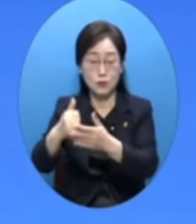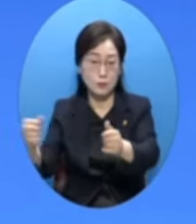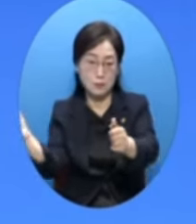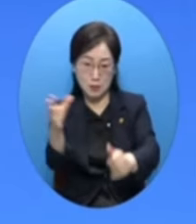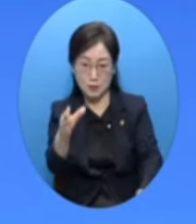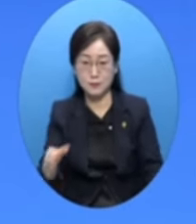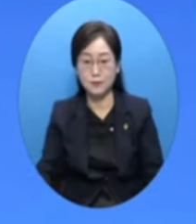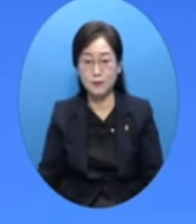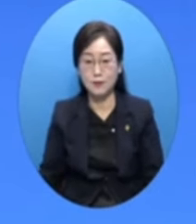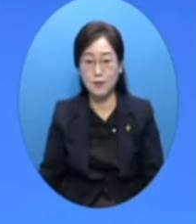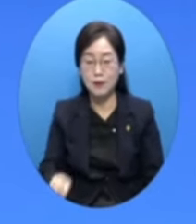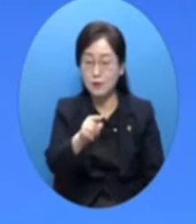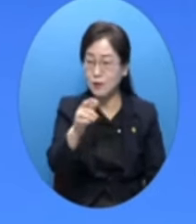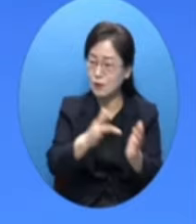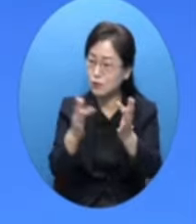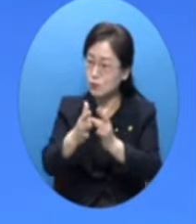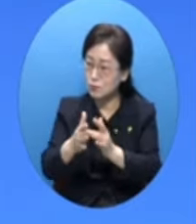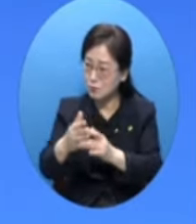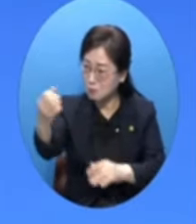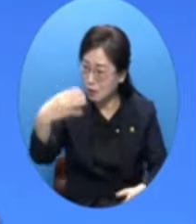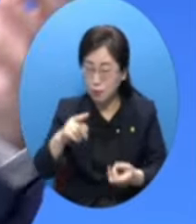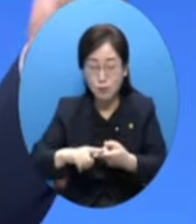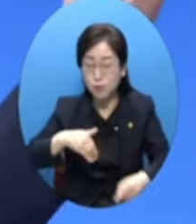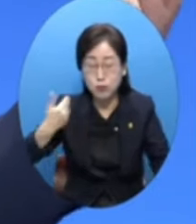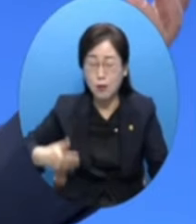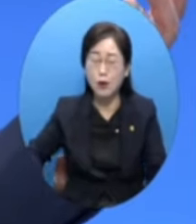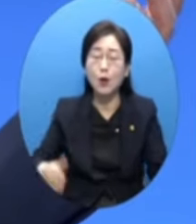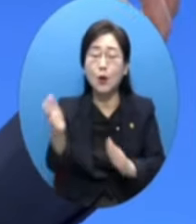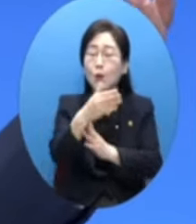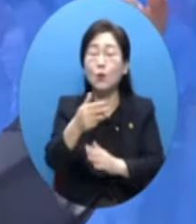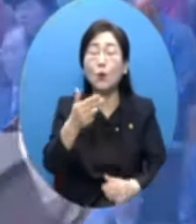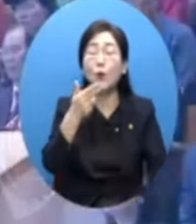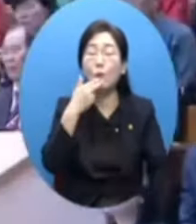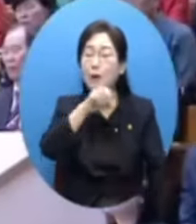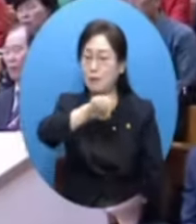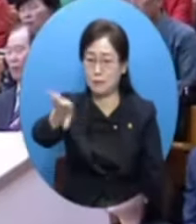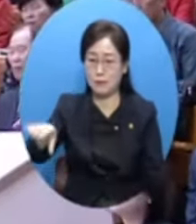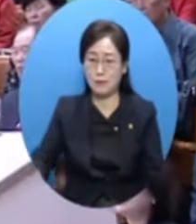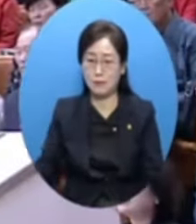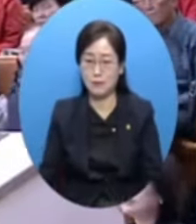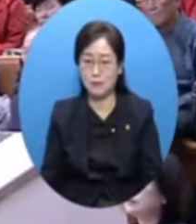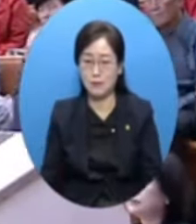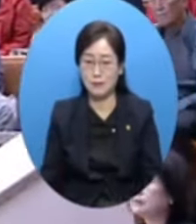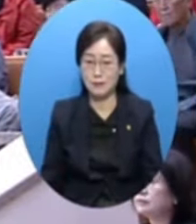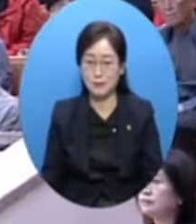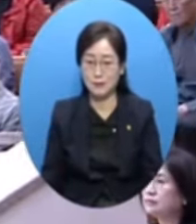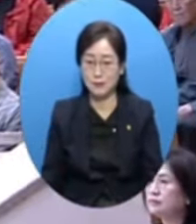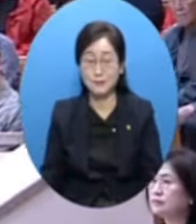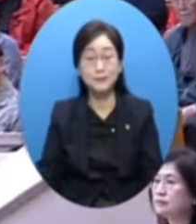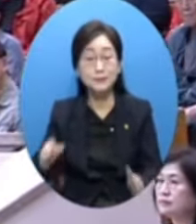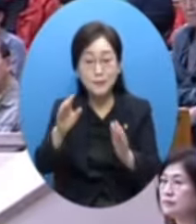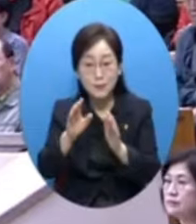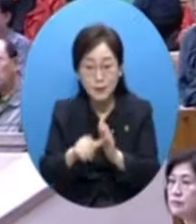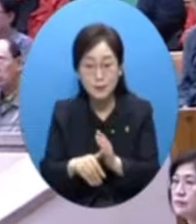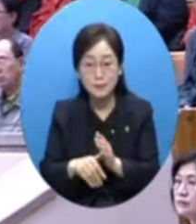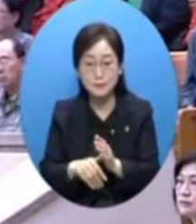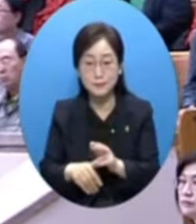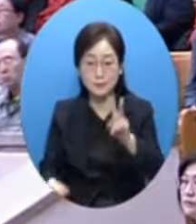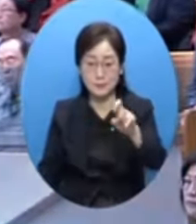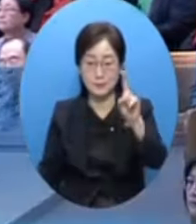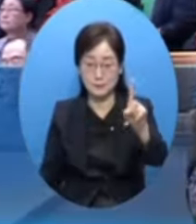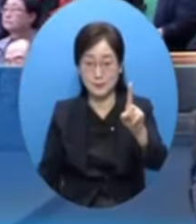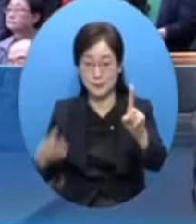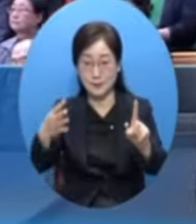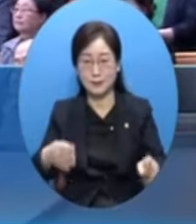저들은 예수님 말씀하신 것도 모르고 고기가 없습니다. 그때 21장 4절 보니까